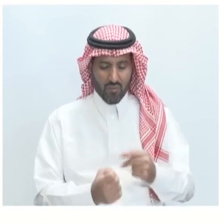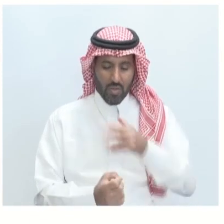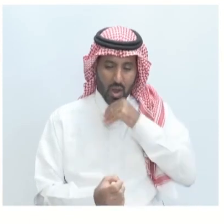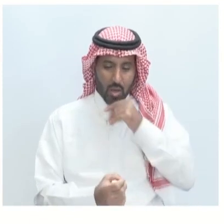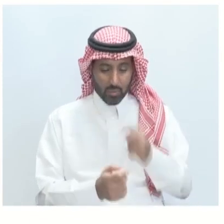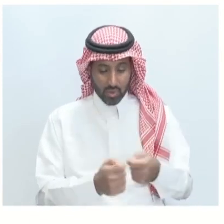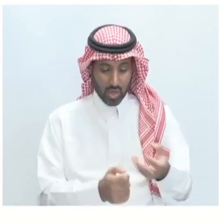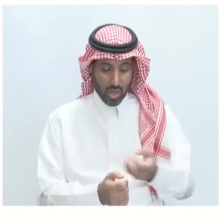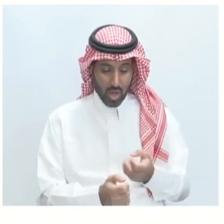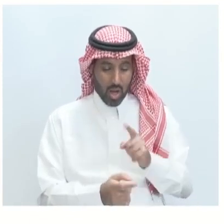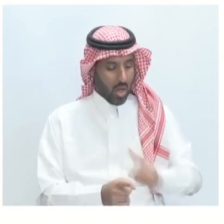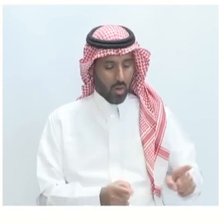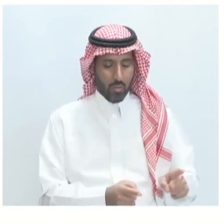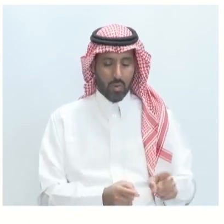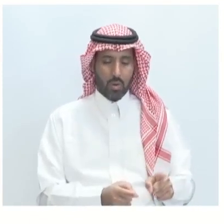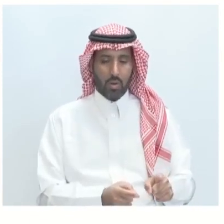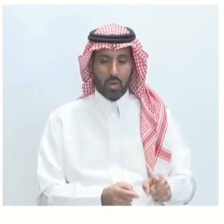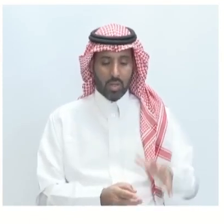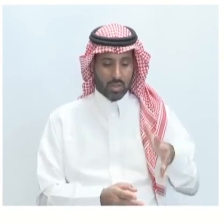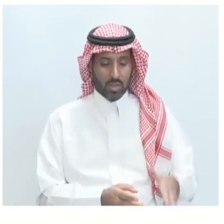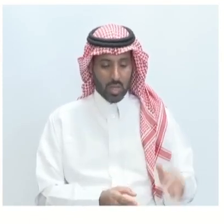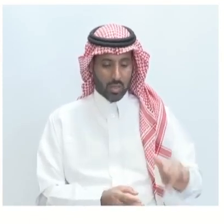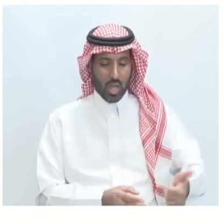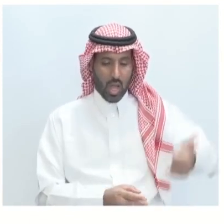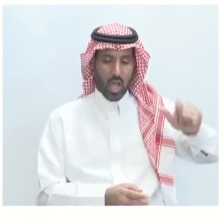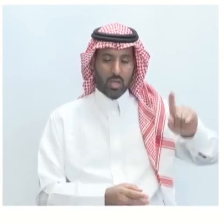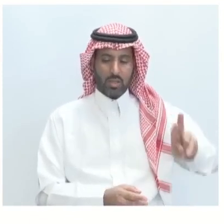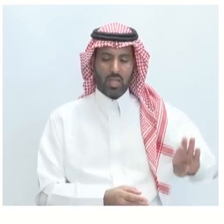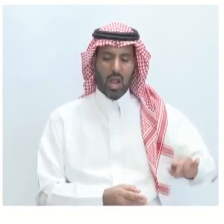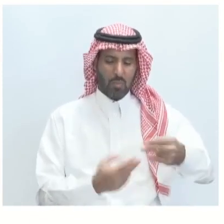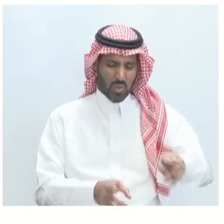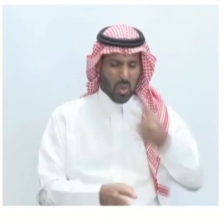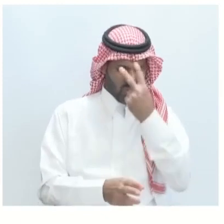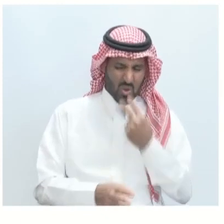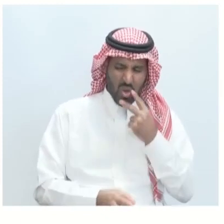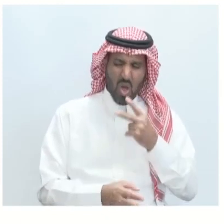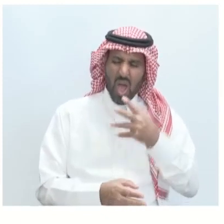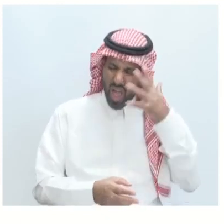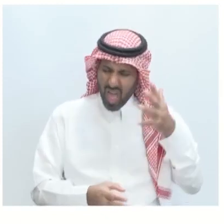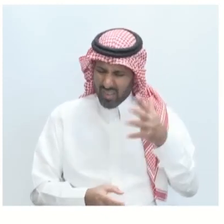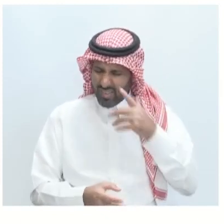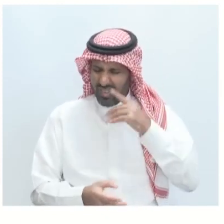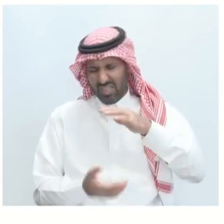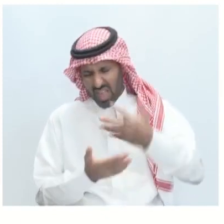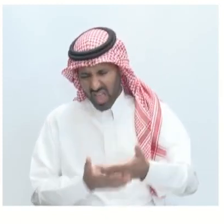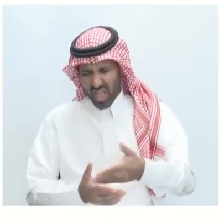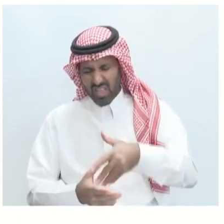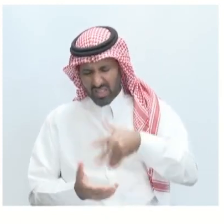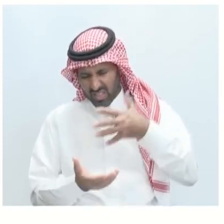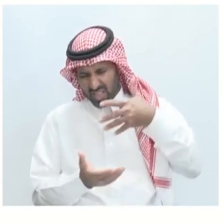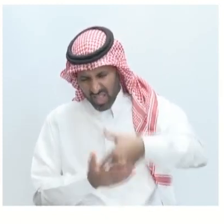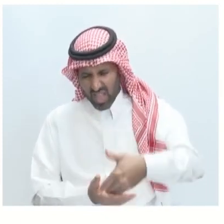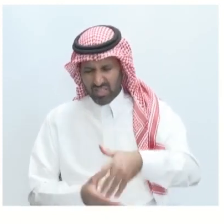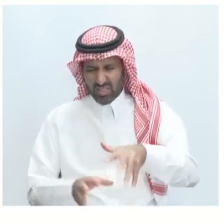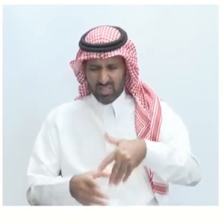شرائها له فماذا فعل بدا بالصراخ بضرب نفسه رمى نفسه في الارض هذا هي دلاله على